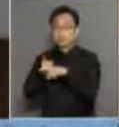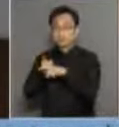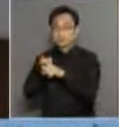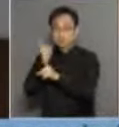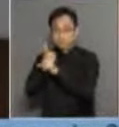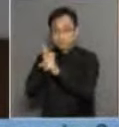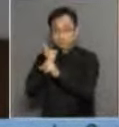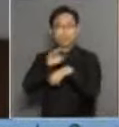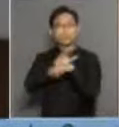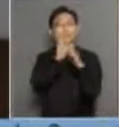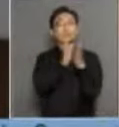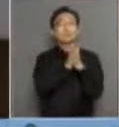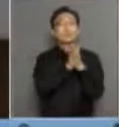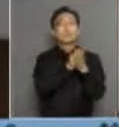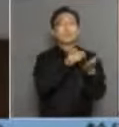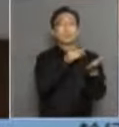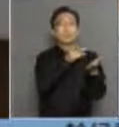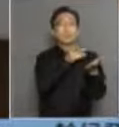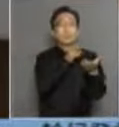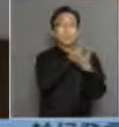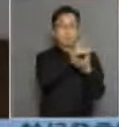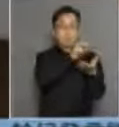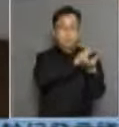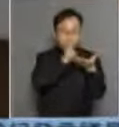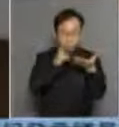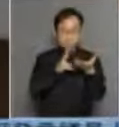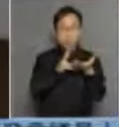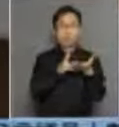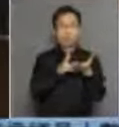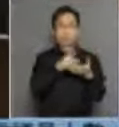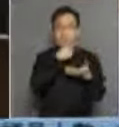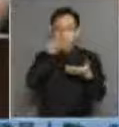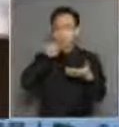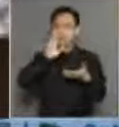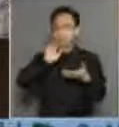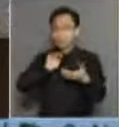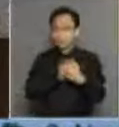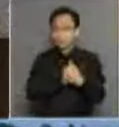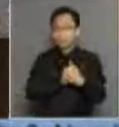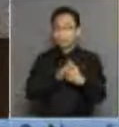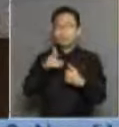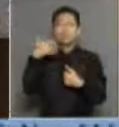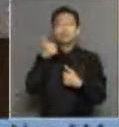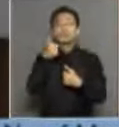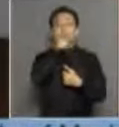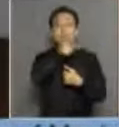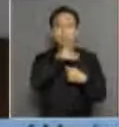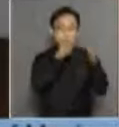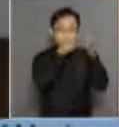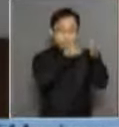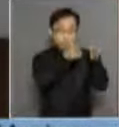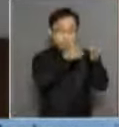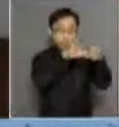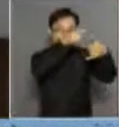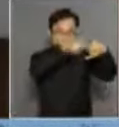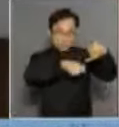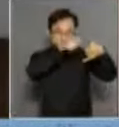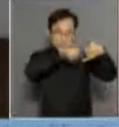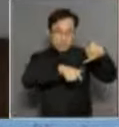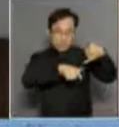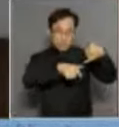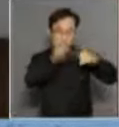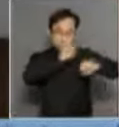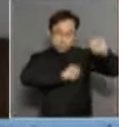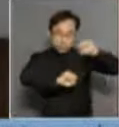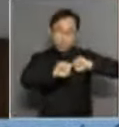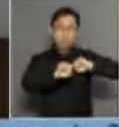的。咁主席就話唔好特別講某一個人佢嗰個個人嘅工作表現花太